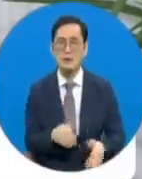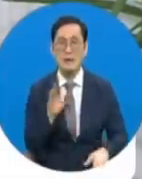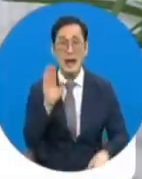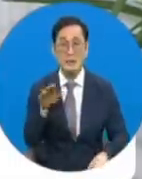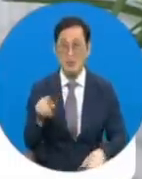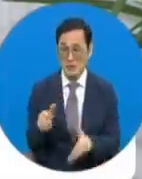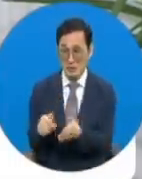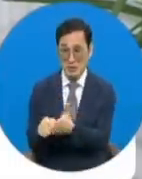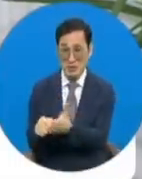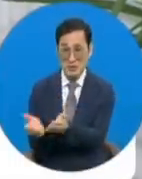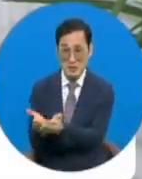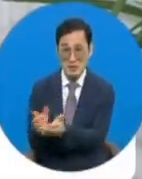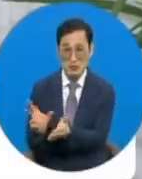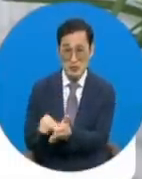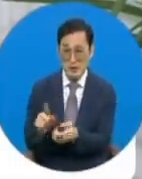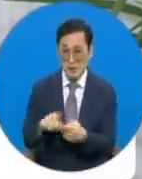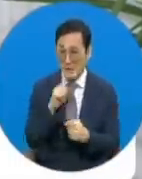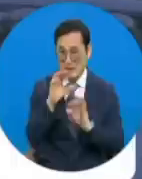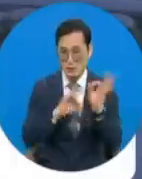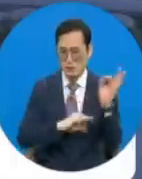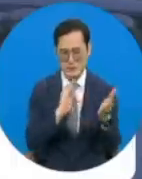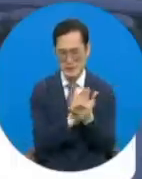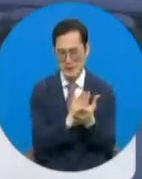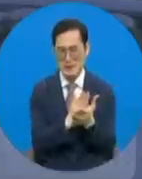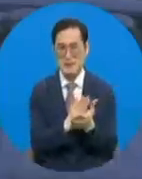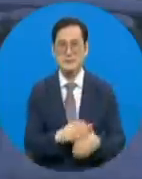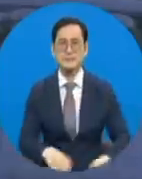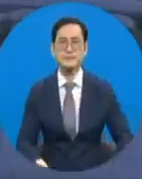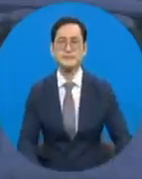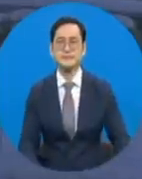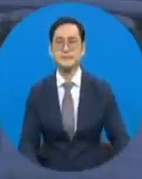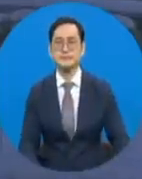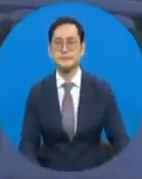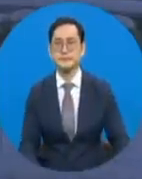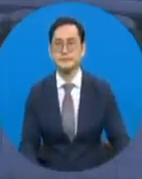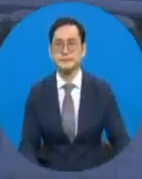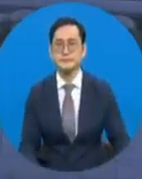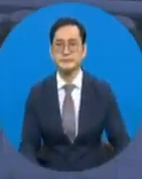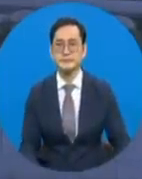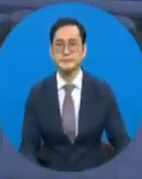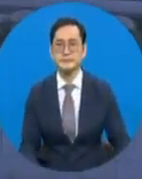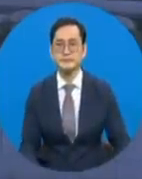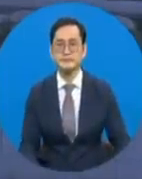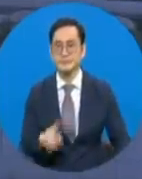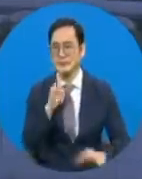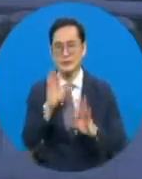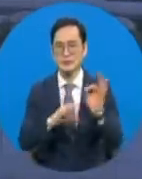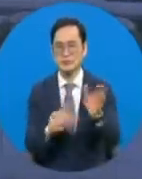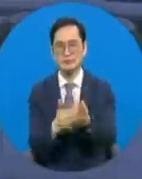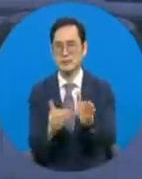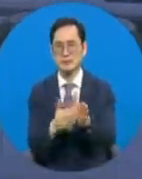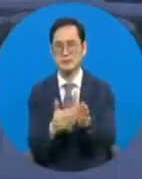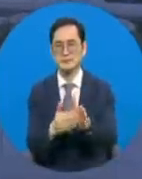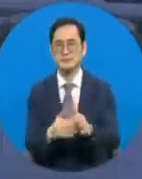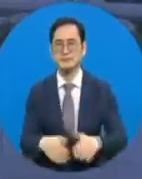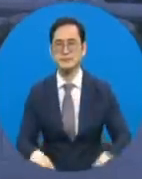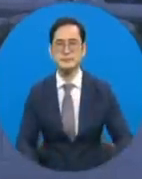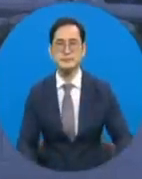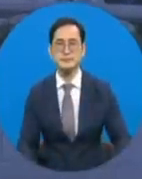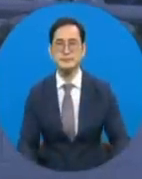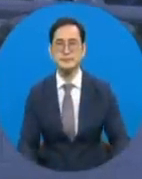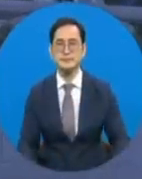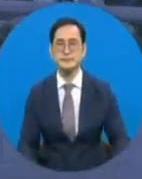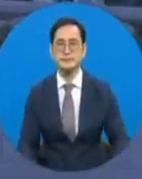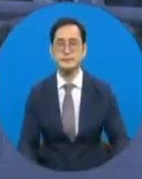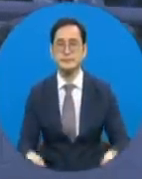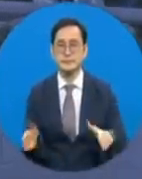써야 될 것이라고 저도 보고 있습니다. 네. 이런 실수는 하면 안 됩니다. 네. 뜨거운 두 가지